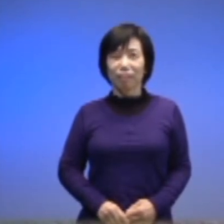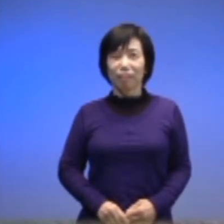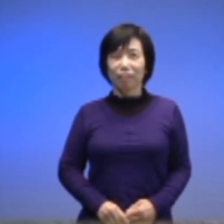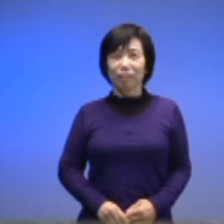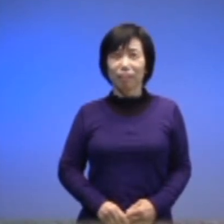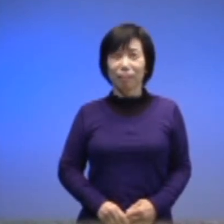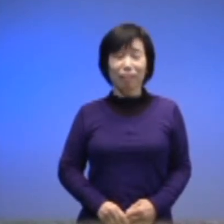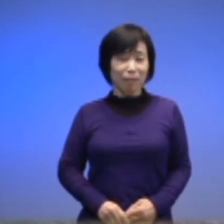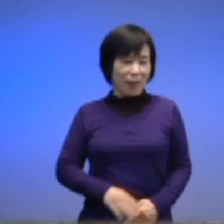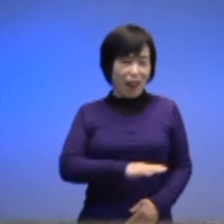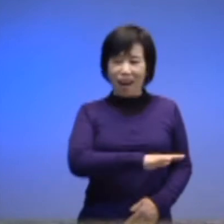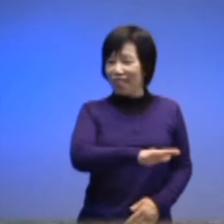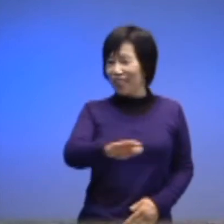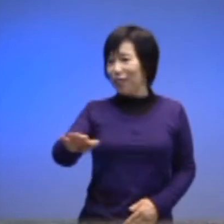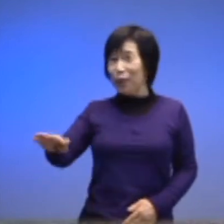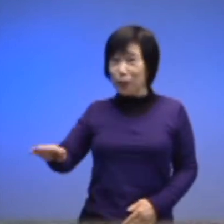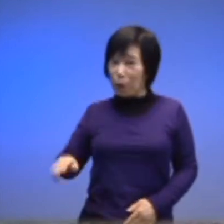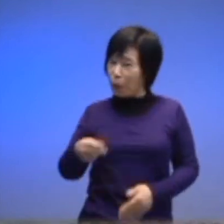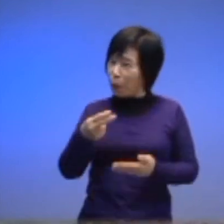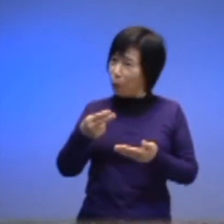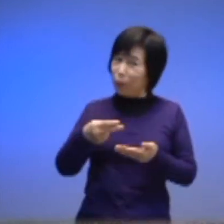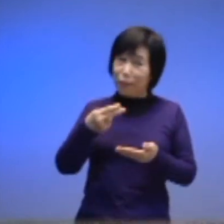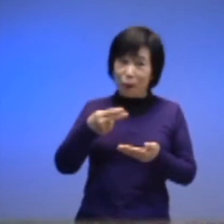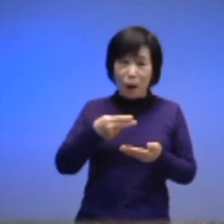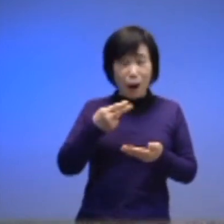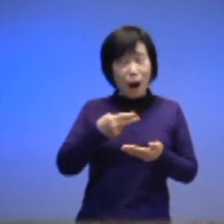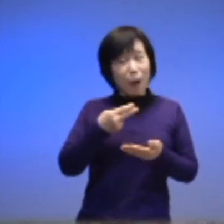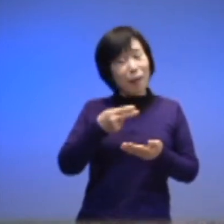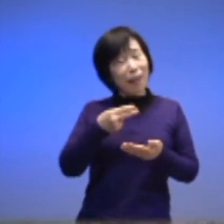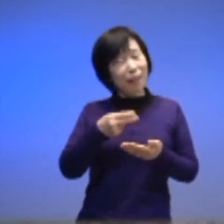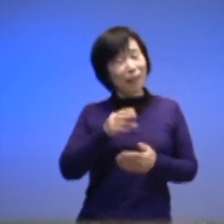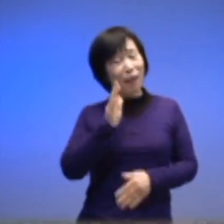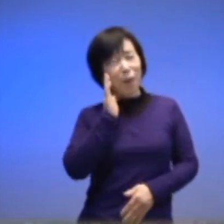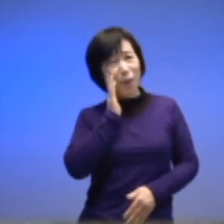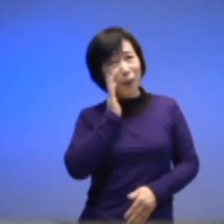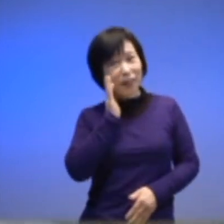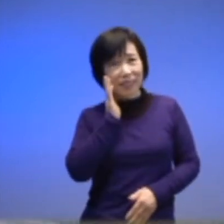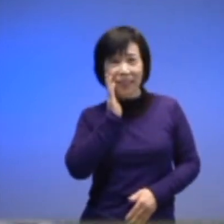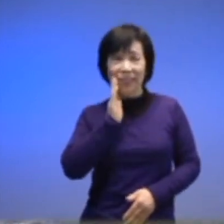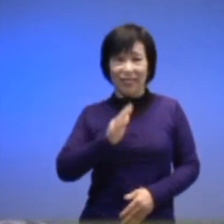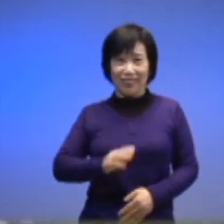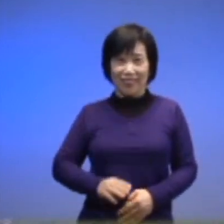やっぱり外で食べるお弁当って最高やわ。